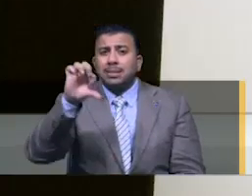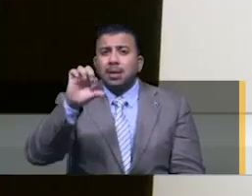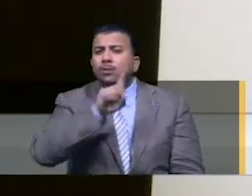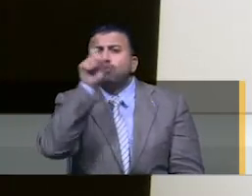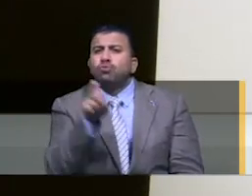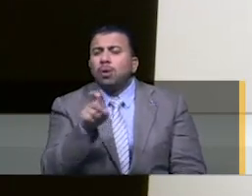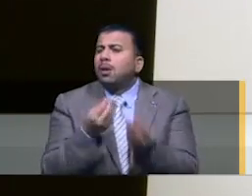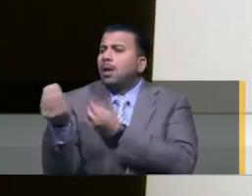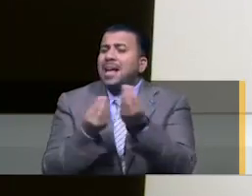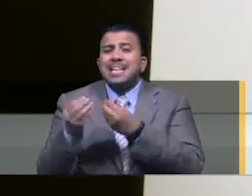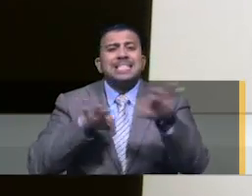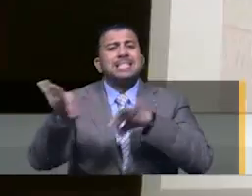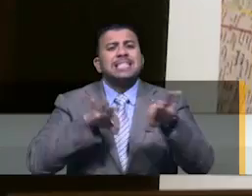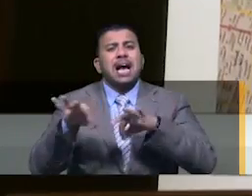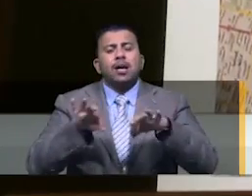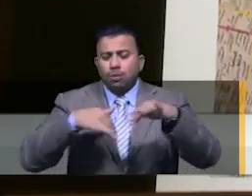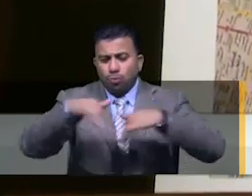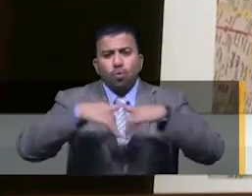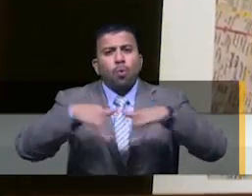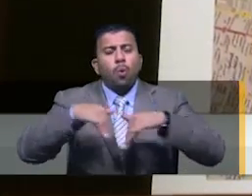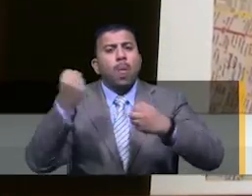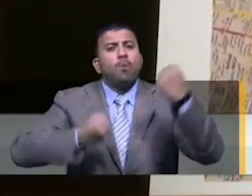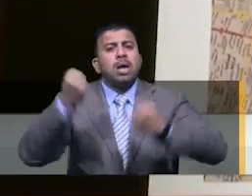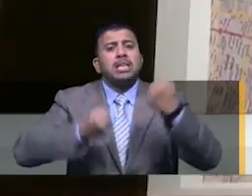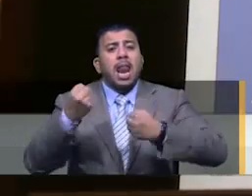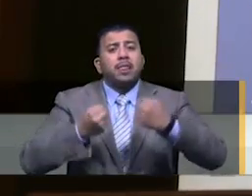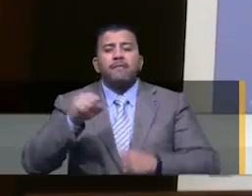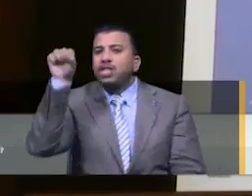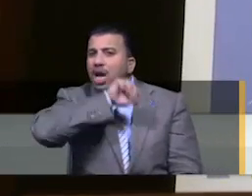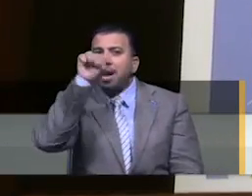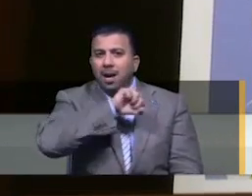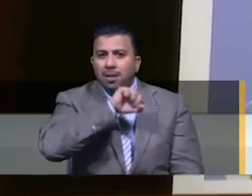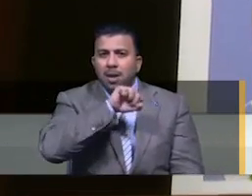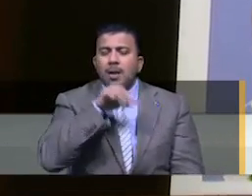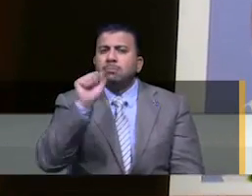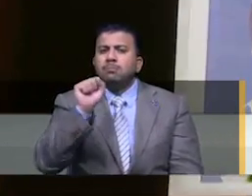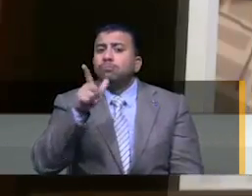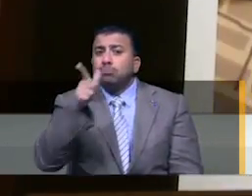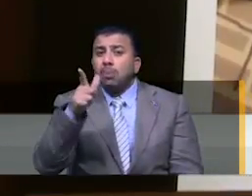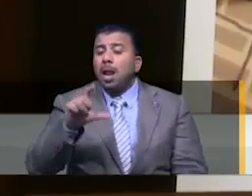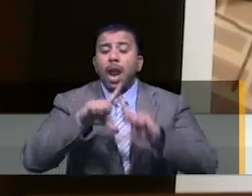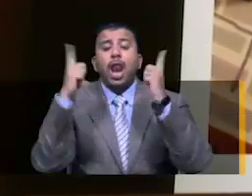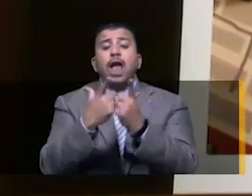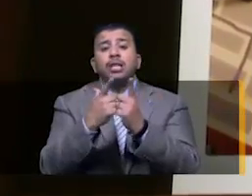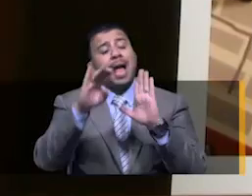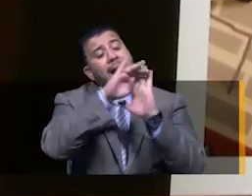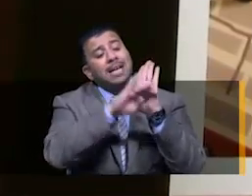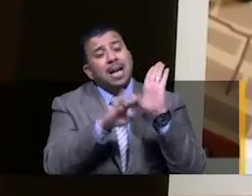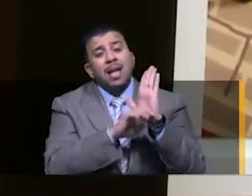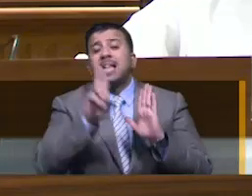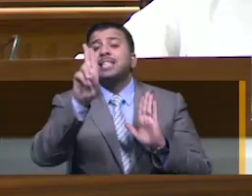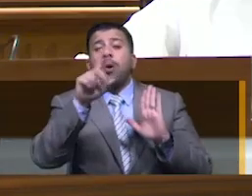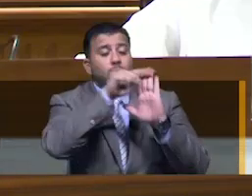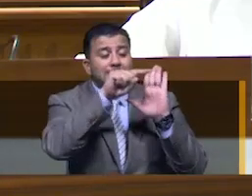مناقشة سياسة هيئة الطرق والمواصلات في إمارة الشارقة الواردة من لجنة إعداد مشروع